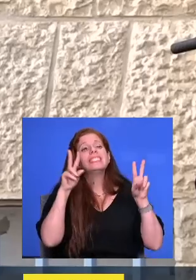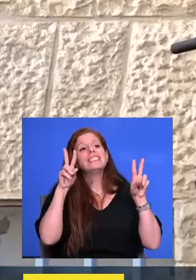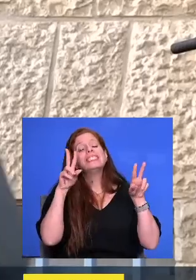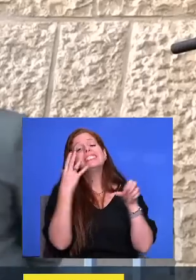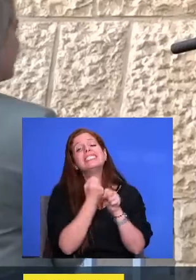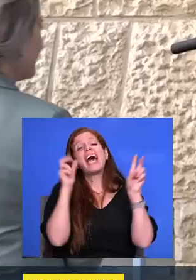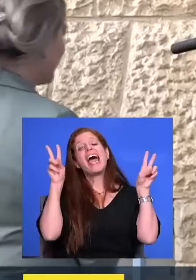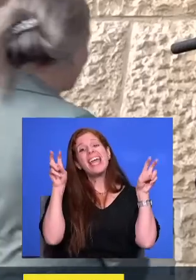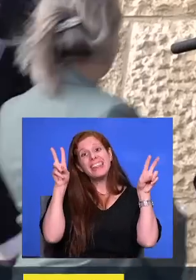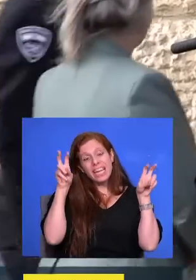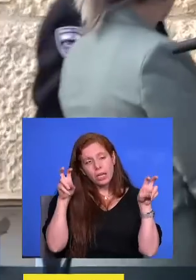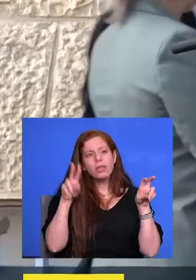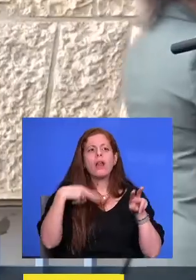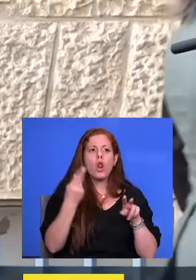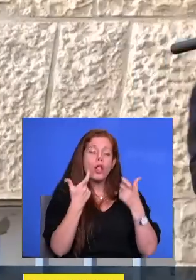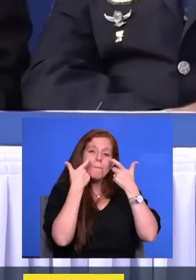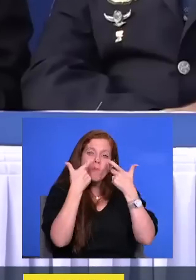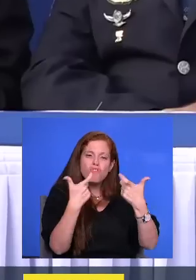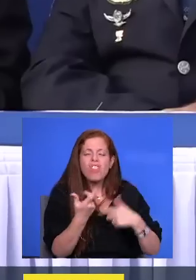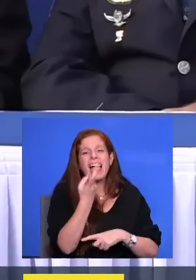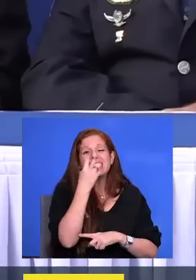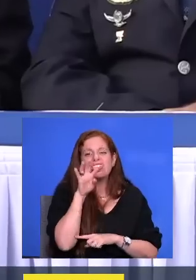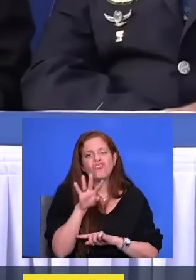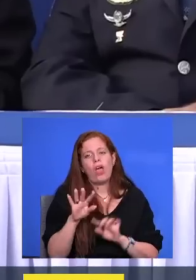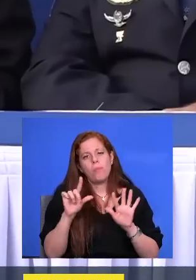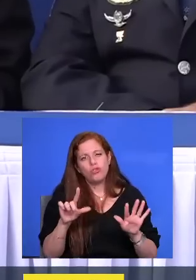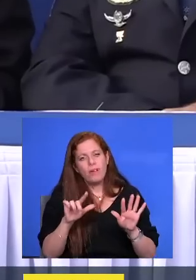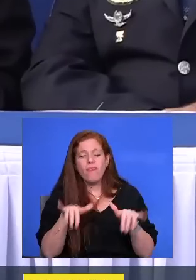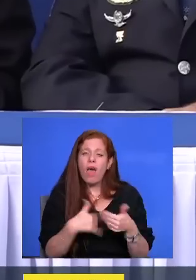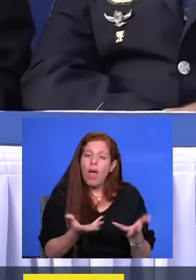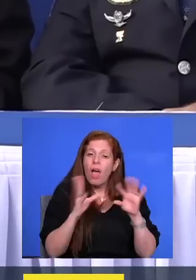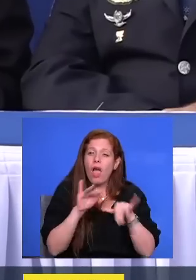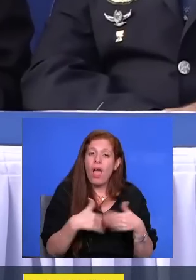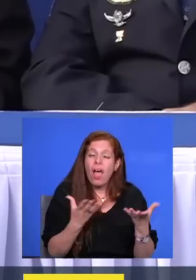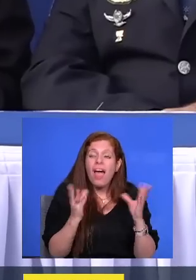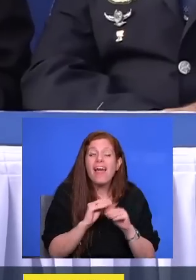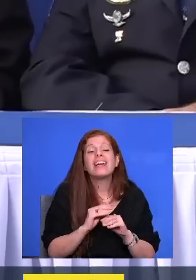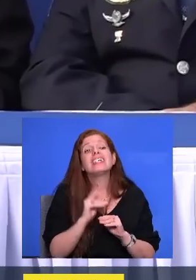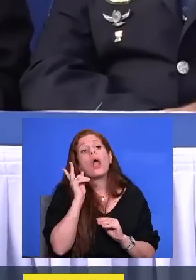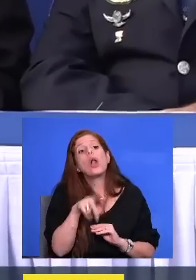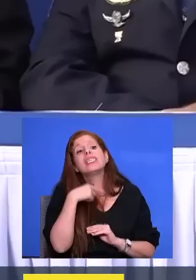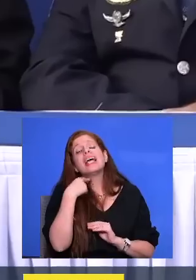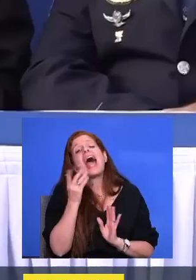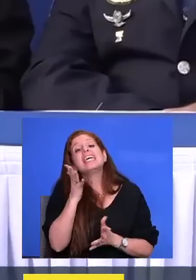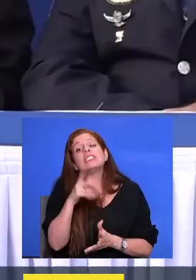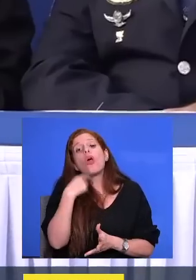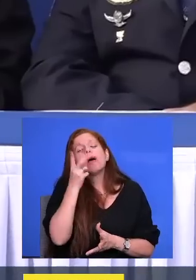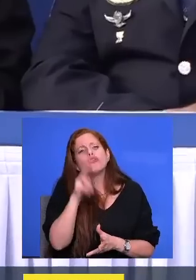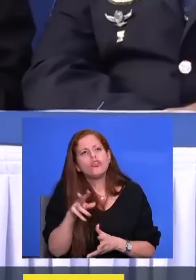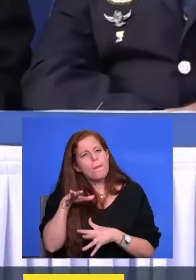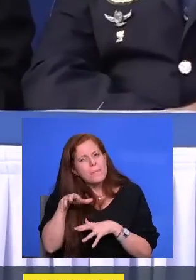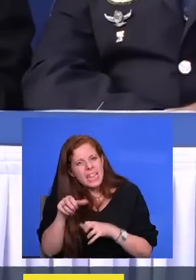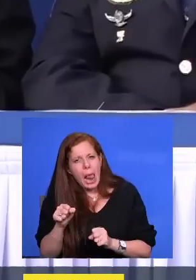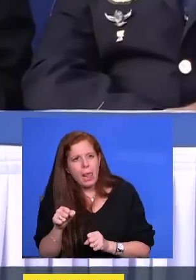כפולות להיות מאובטח 24/7, כי העזתי לומר שישנם מתנחלים קיצוניים שחוללו